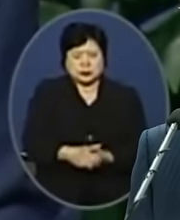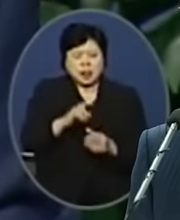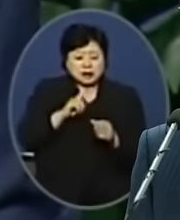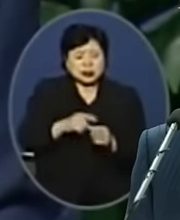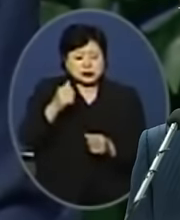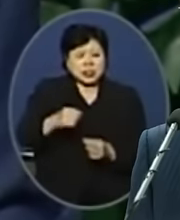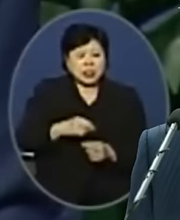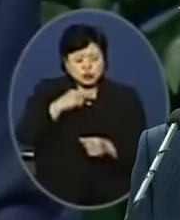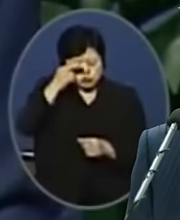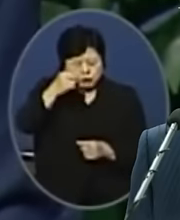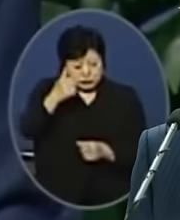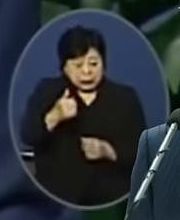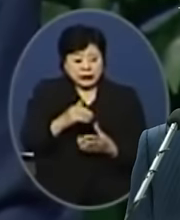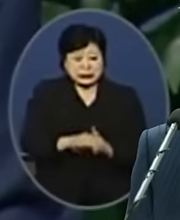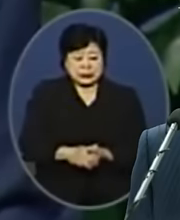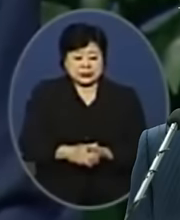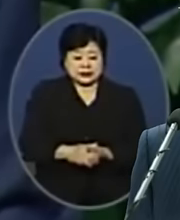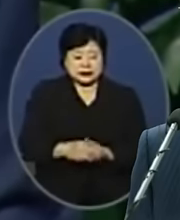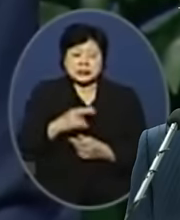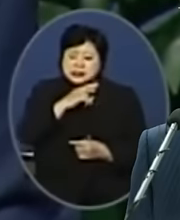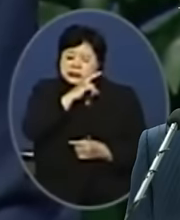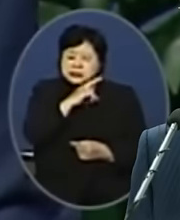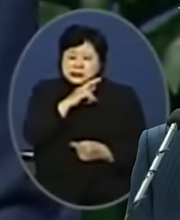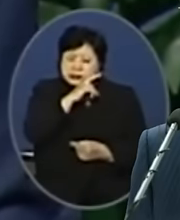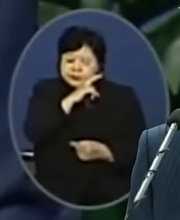백장관 술장관이 의심을